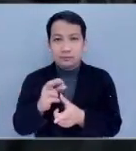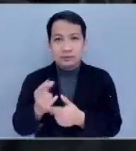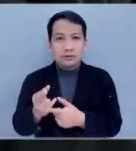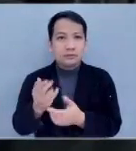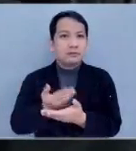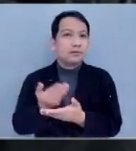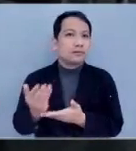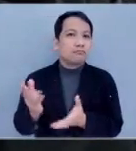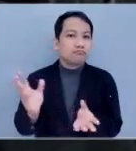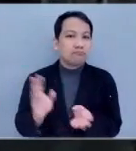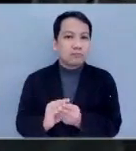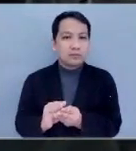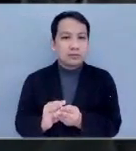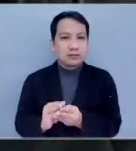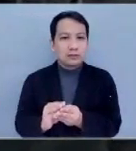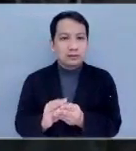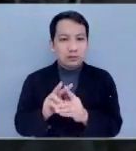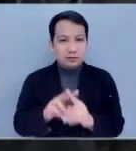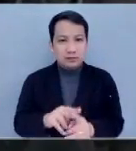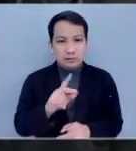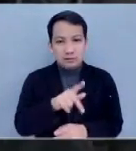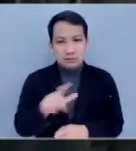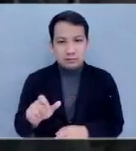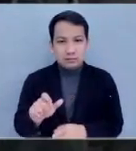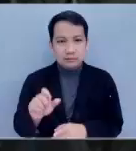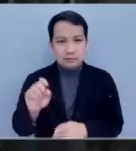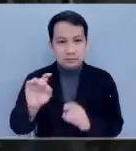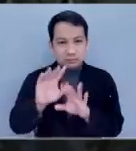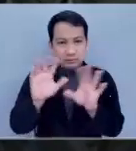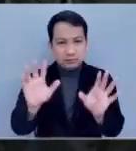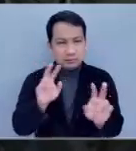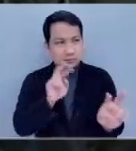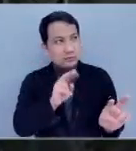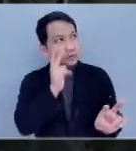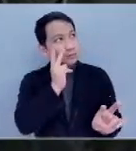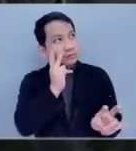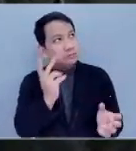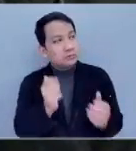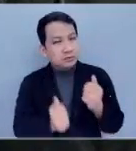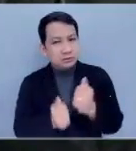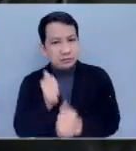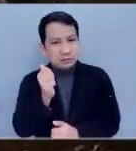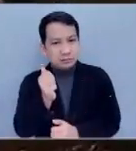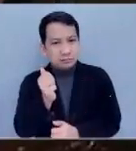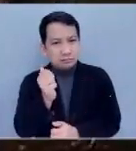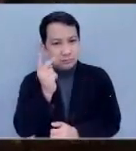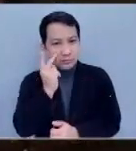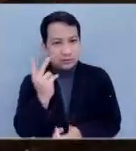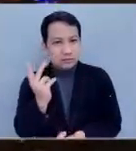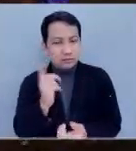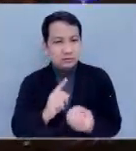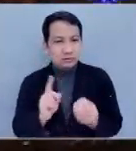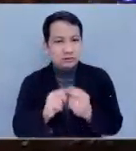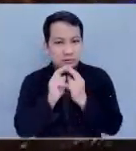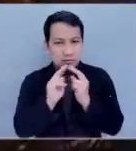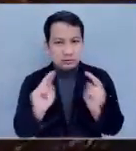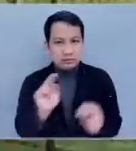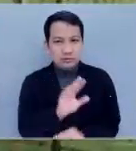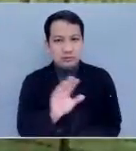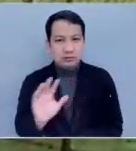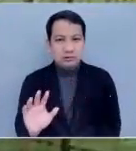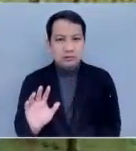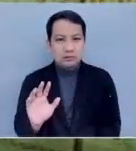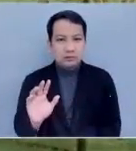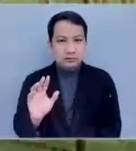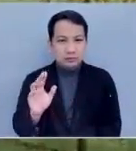natin ng m appliances mga pailaw Tingan po natin na pumas standard nagbalita m front